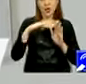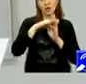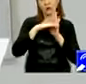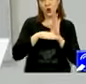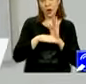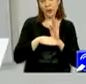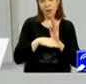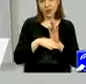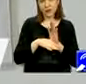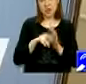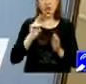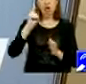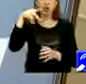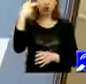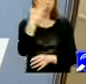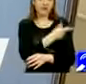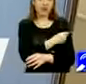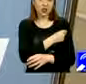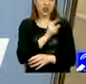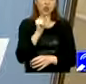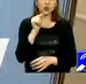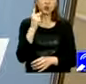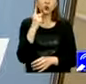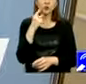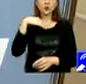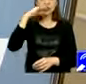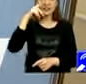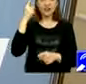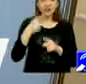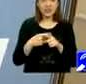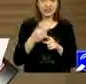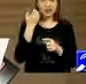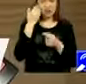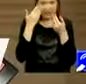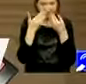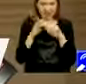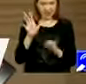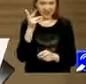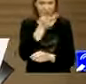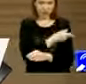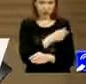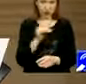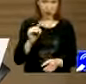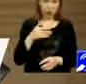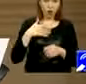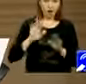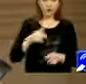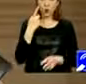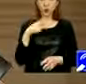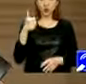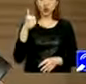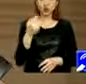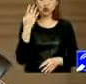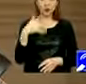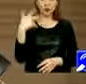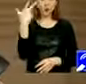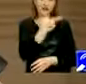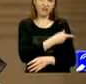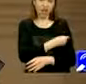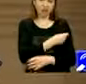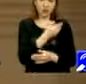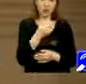programează rapelul fix la 21 de zile. De când s-a deschis vaccinarea la copii avem 164 de doze de